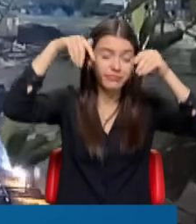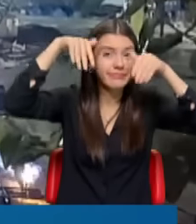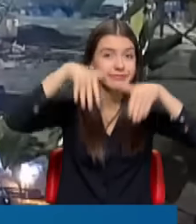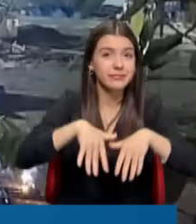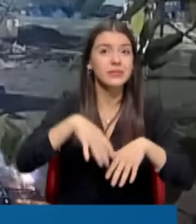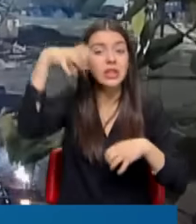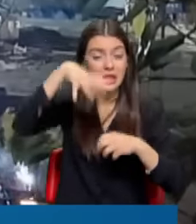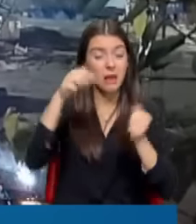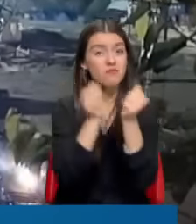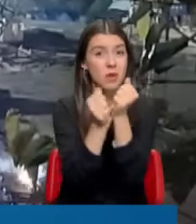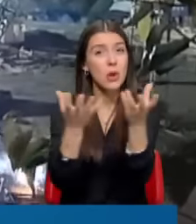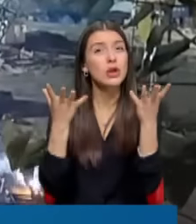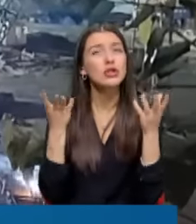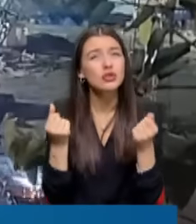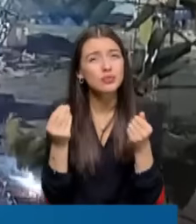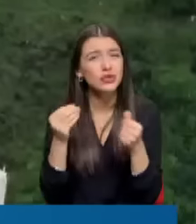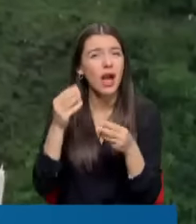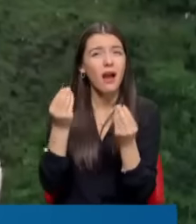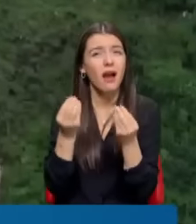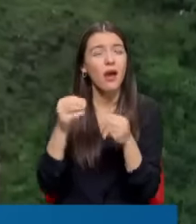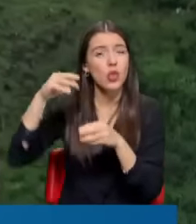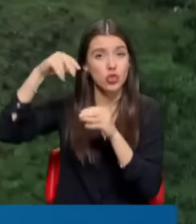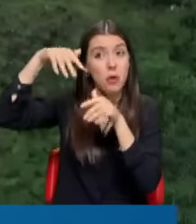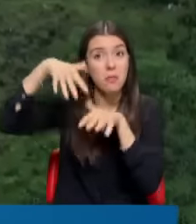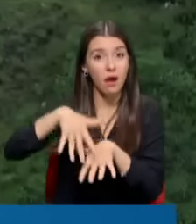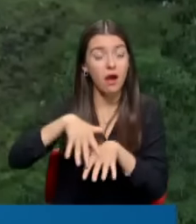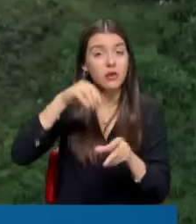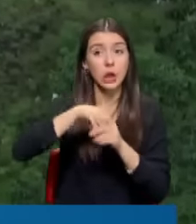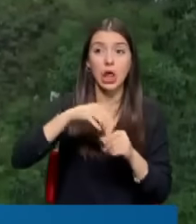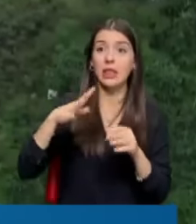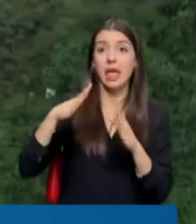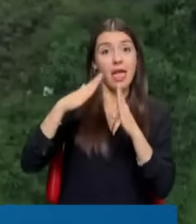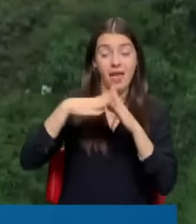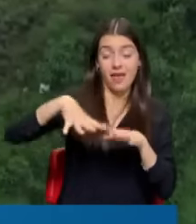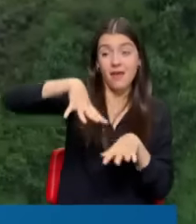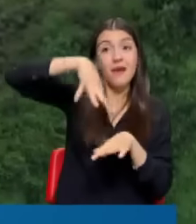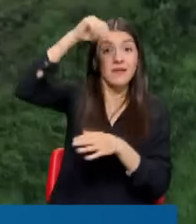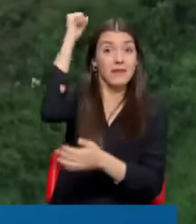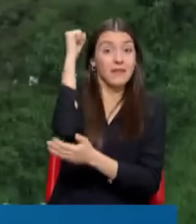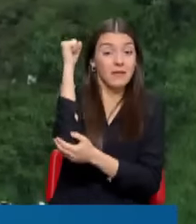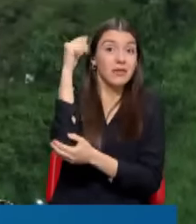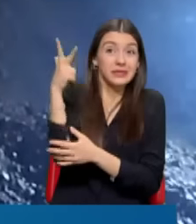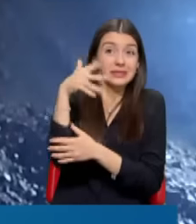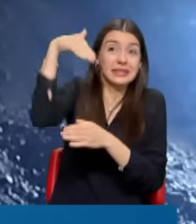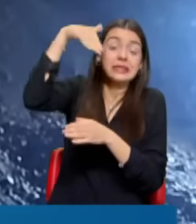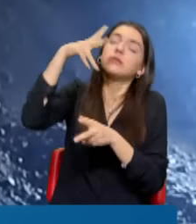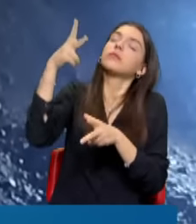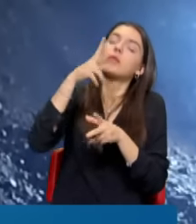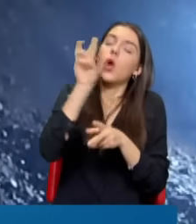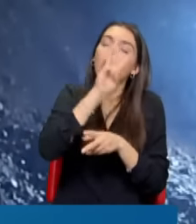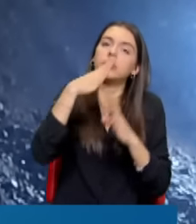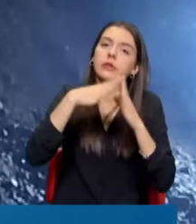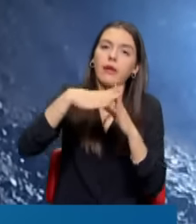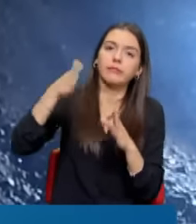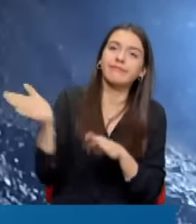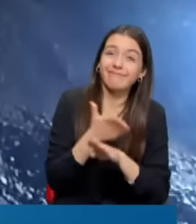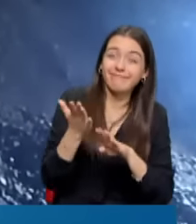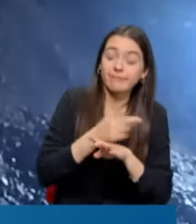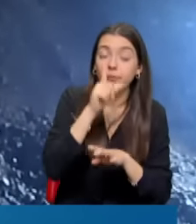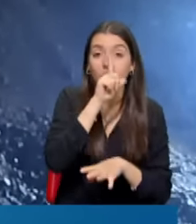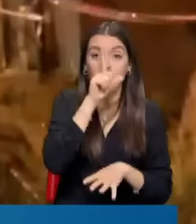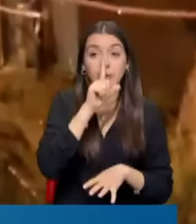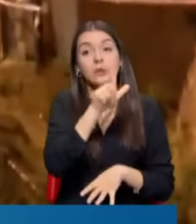toprak TOKİ inşaat alanına doğru kaydı. Dik yamaca yapılmış evlerin temeli zarar gördü. 30 ev boşaltıldı, 114